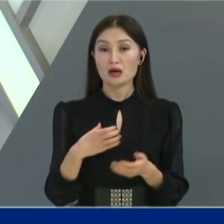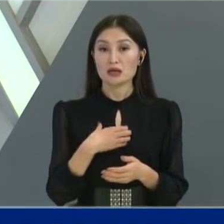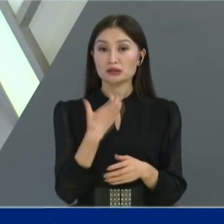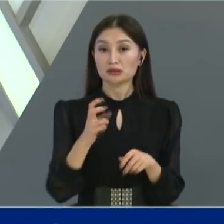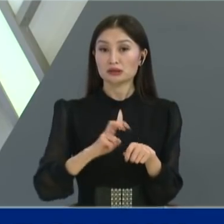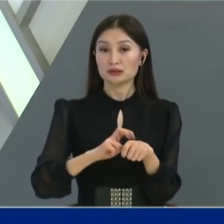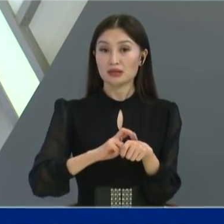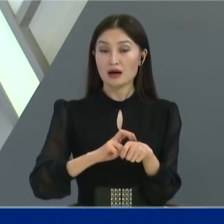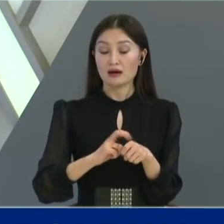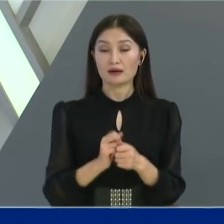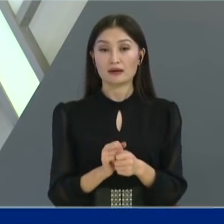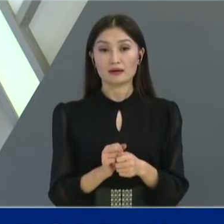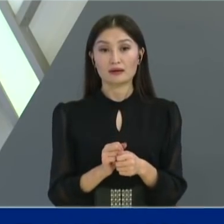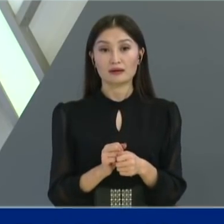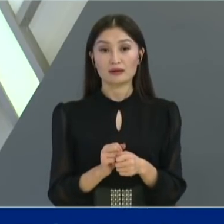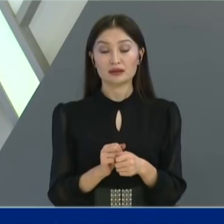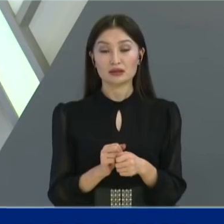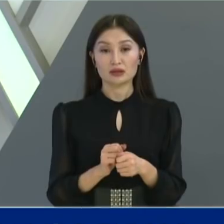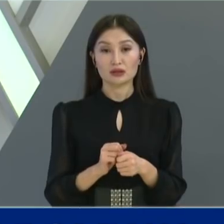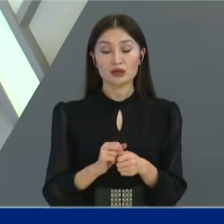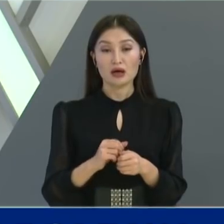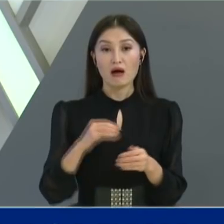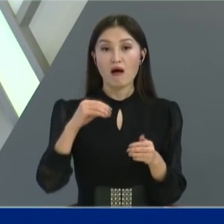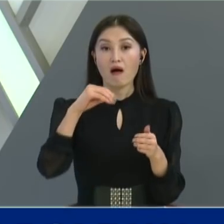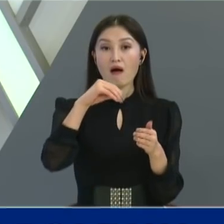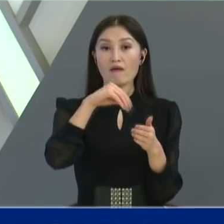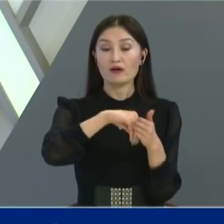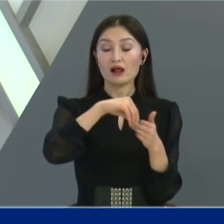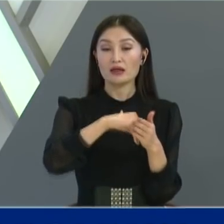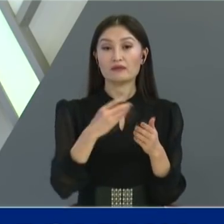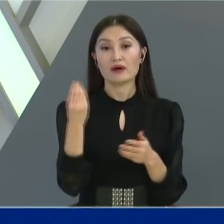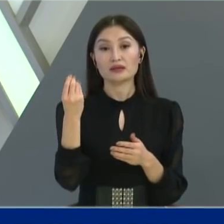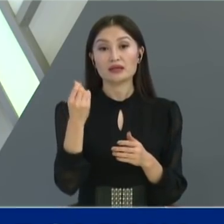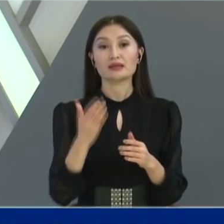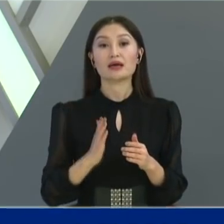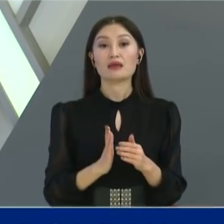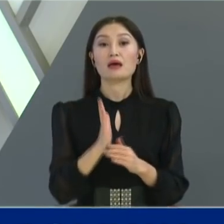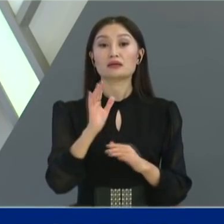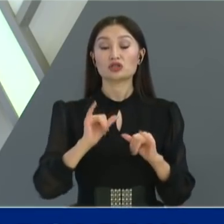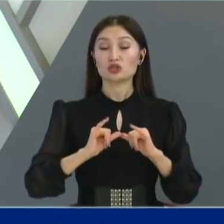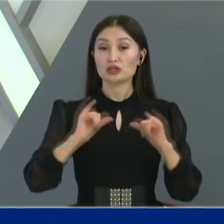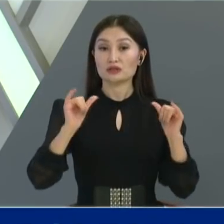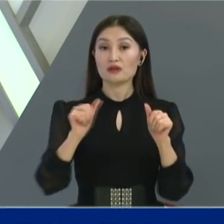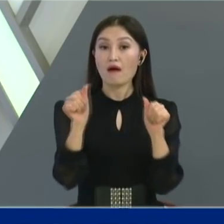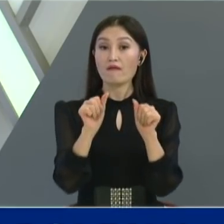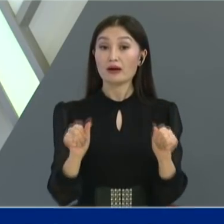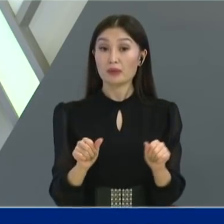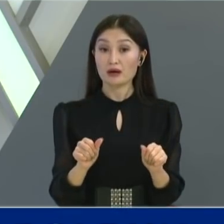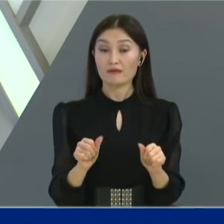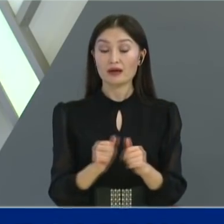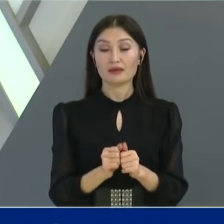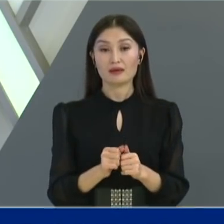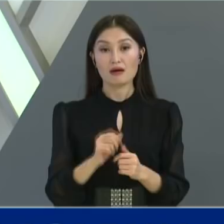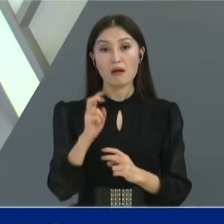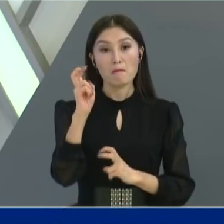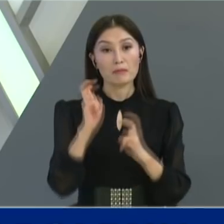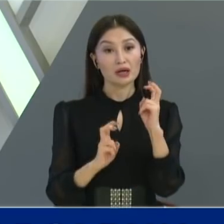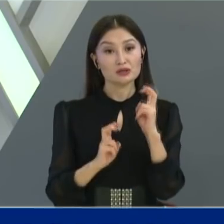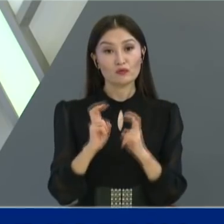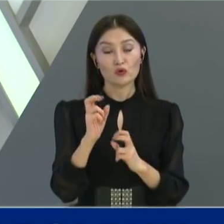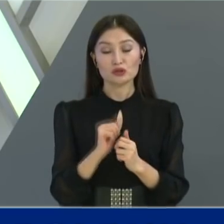наверное, где-то, или боязнь, вкладывать деньги в дальнейшее развитие и формирование